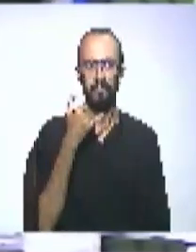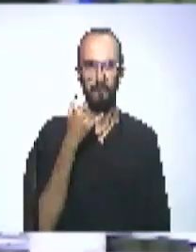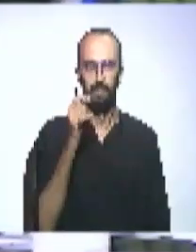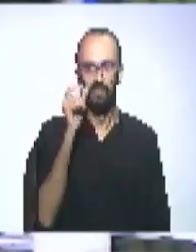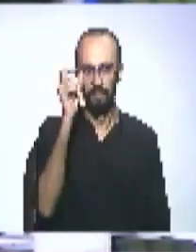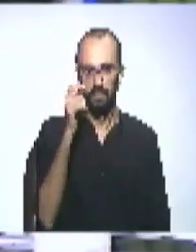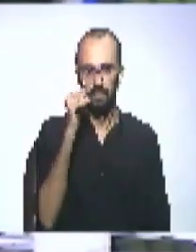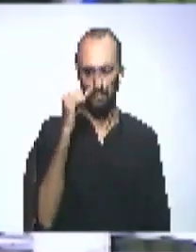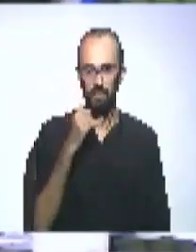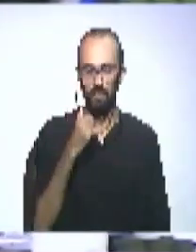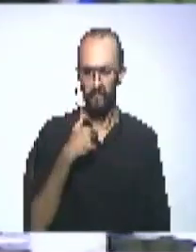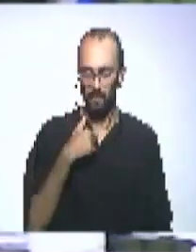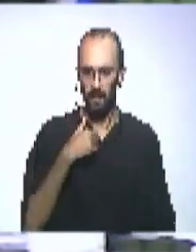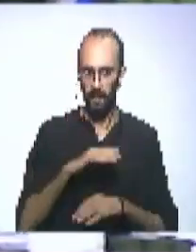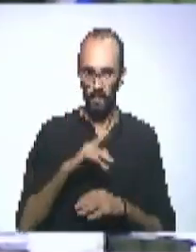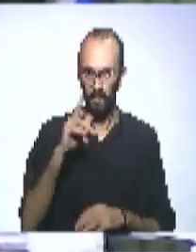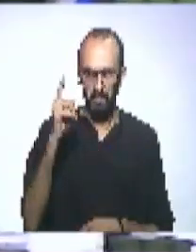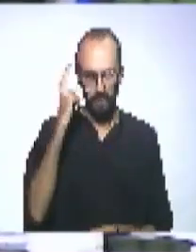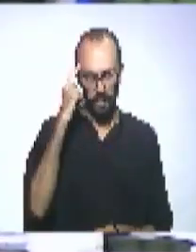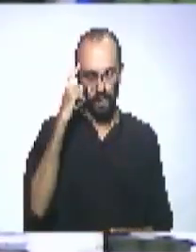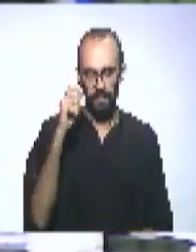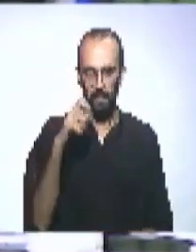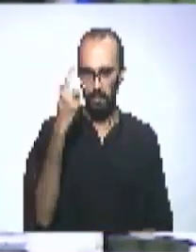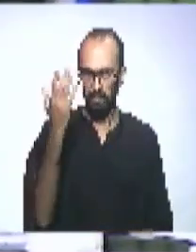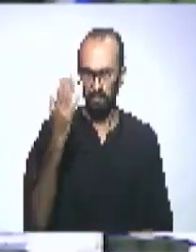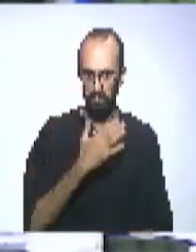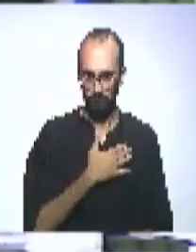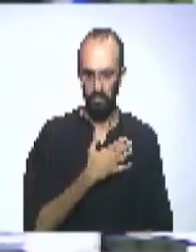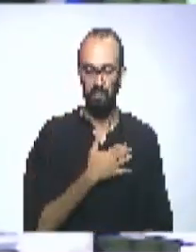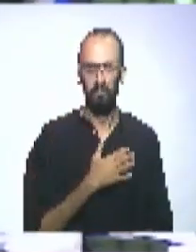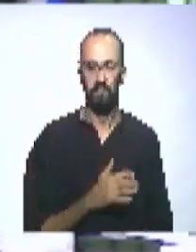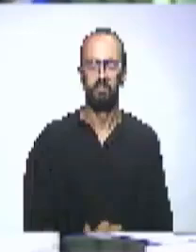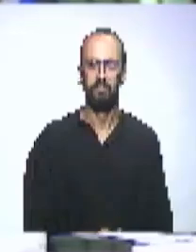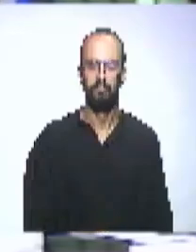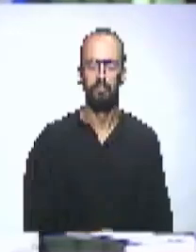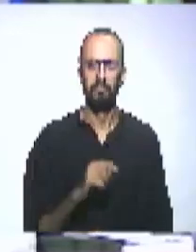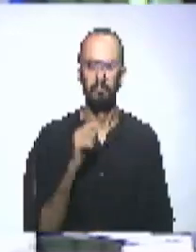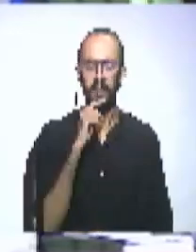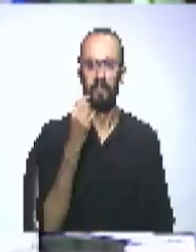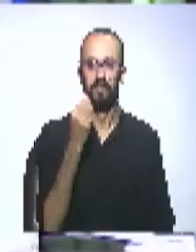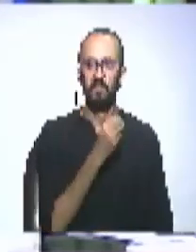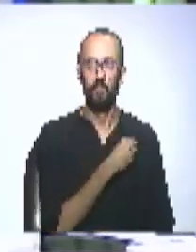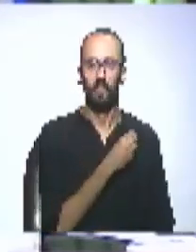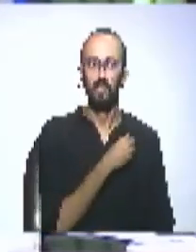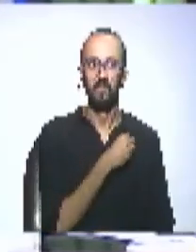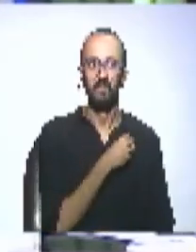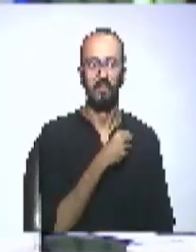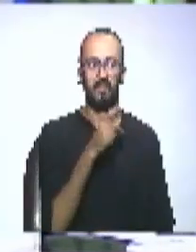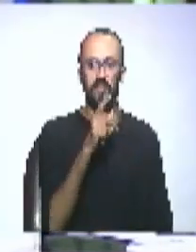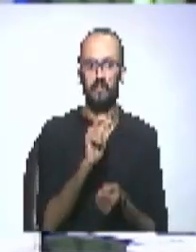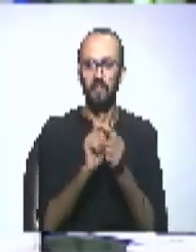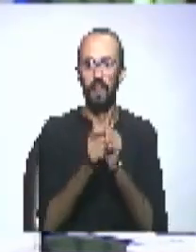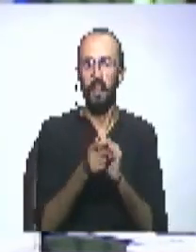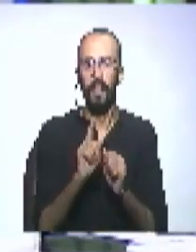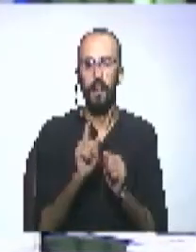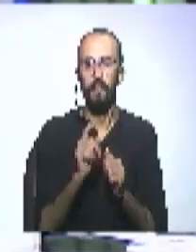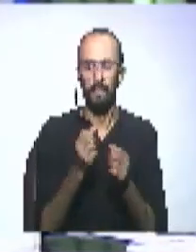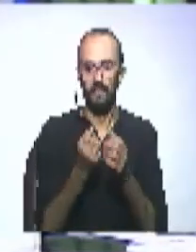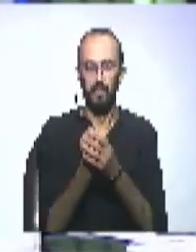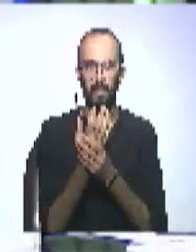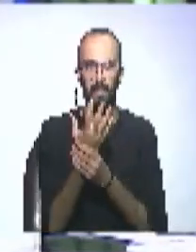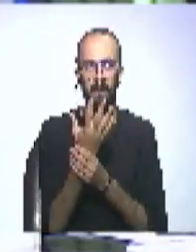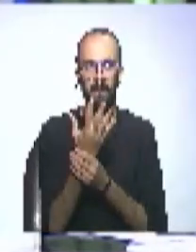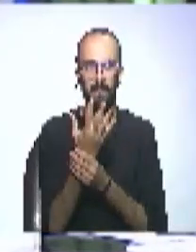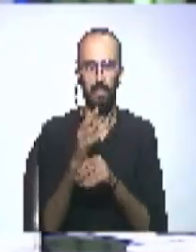من حد يعني انا بحترمه وبقدره جدا يعني. بتقول لي يا شيف انت ما غيرتش ليه الجوانت بعد